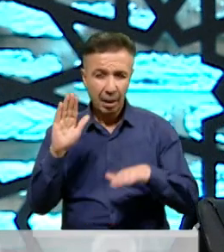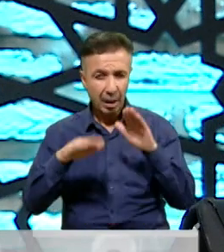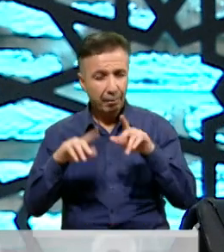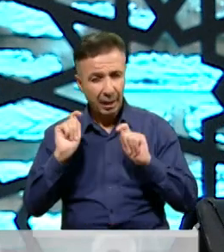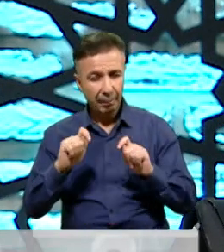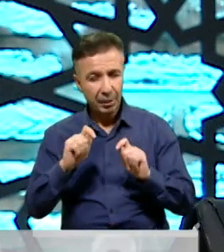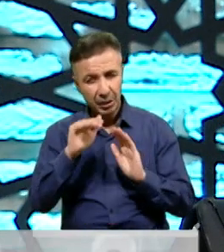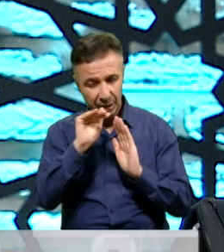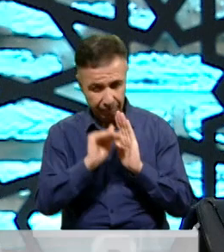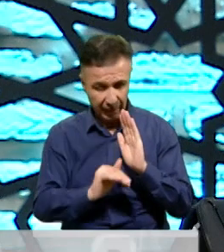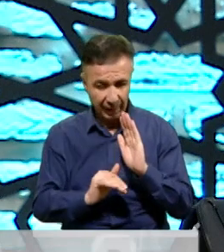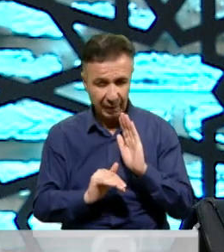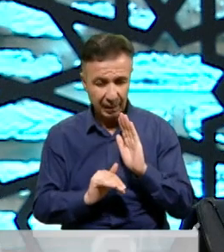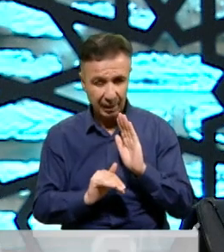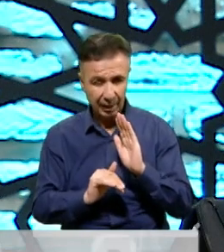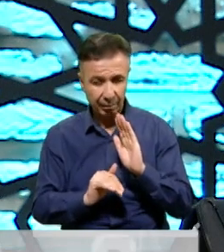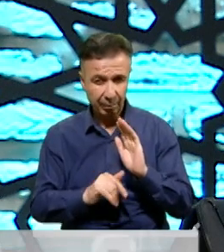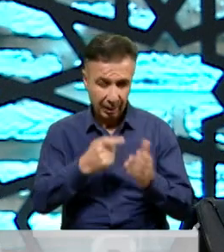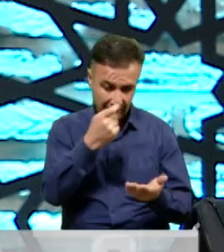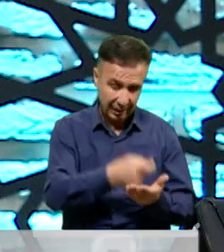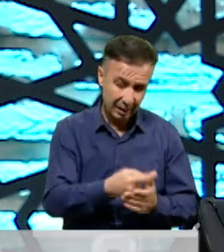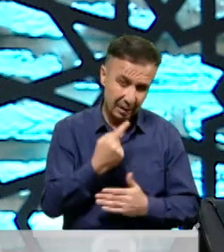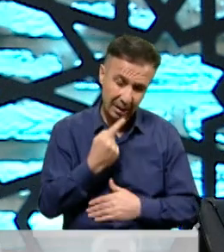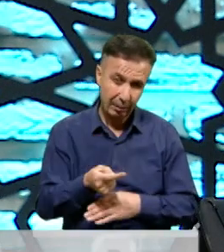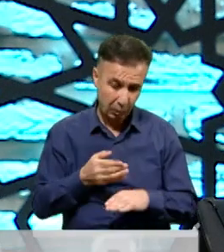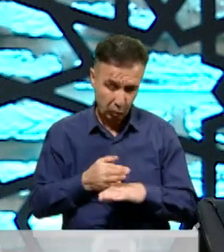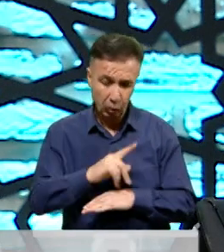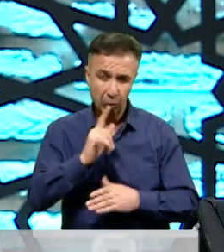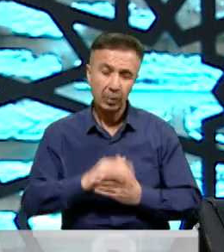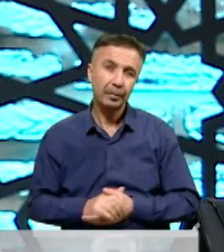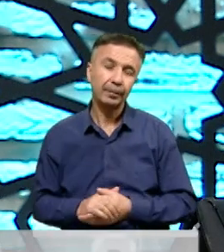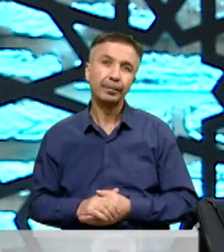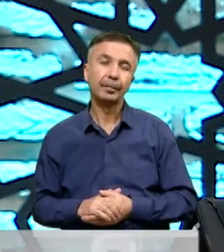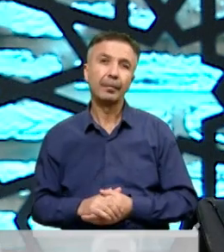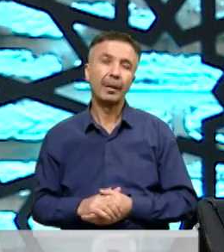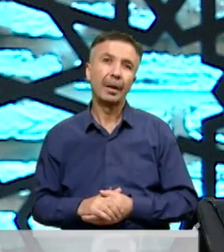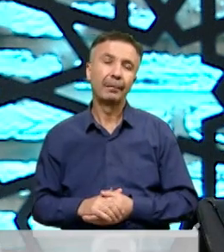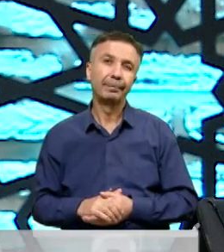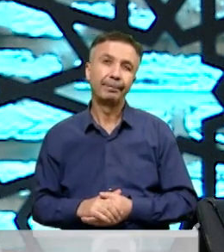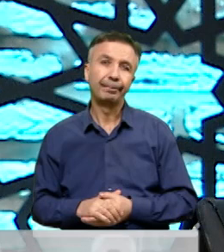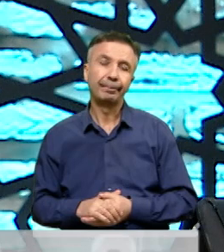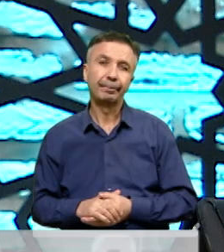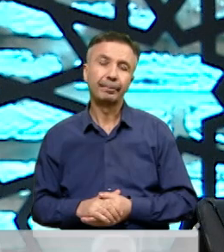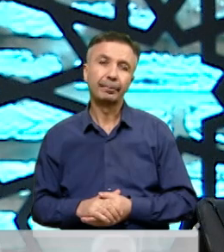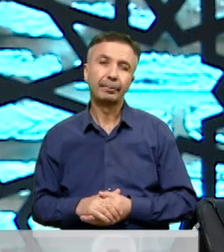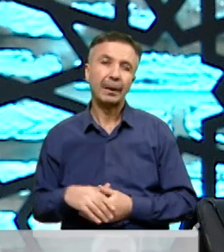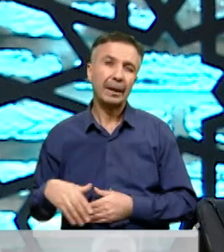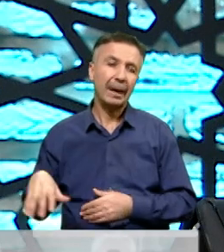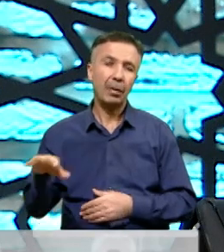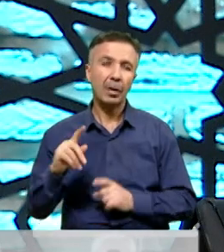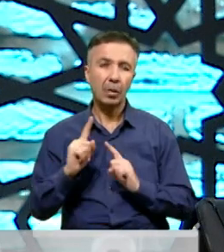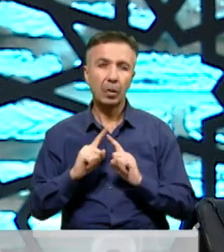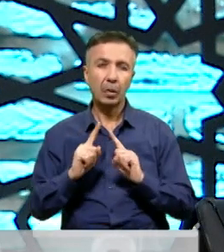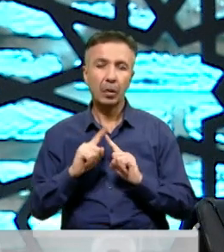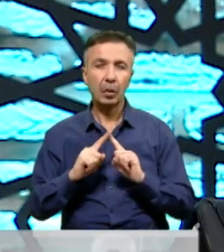Bu durumda hem ne yapmamasının daha doğru olduğunu sorar hem de biz genel olarak TOKİ uygulaması üzerinden ev sahibi olmak isteyenler